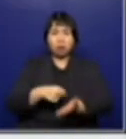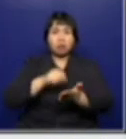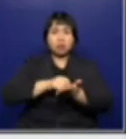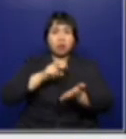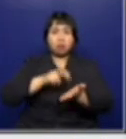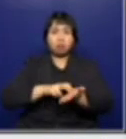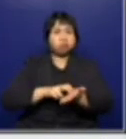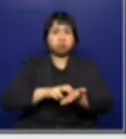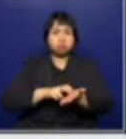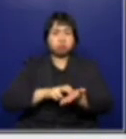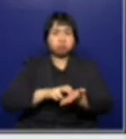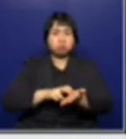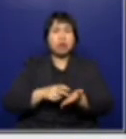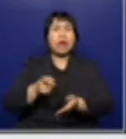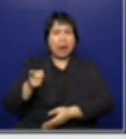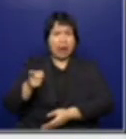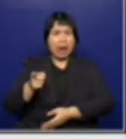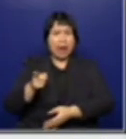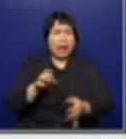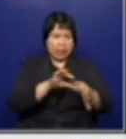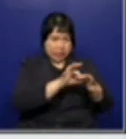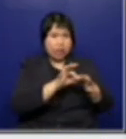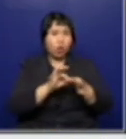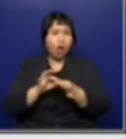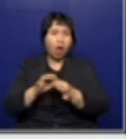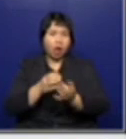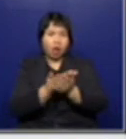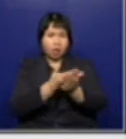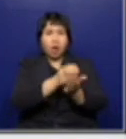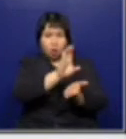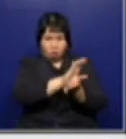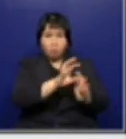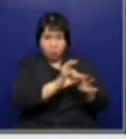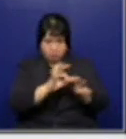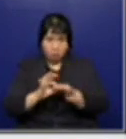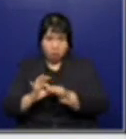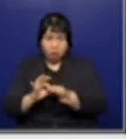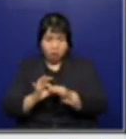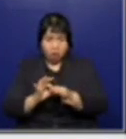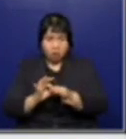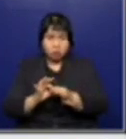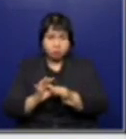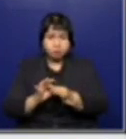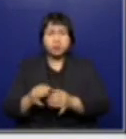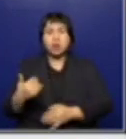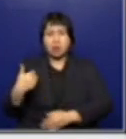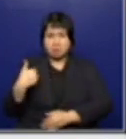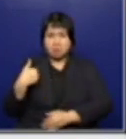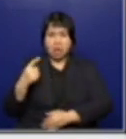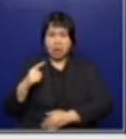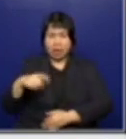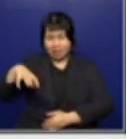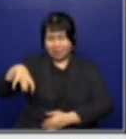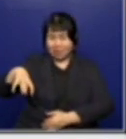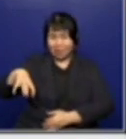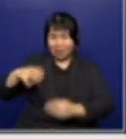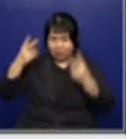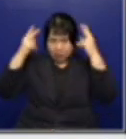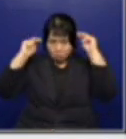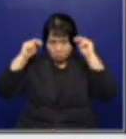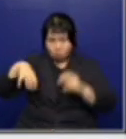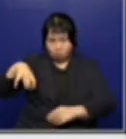องนี่คือการเกี่ยวพันนะเกี่ยวงบประมาณตรงนี้มีหนังสือจากสำนักนายกมาบอกว่